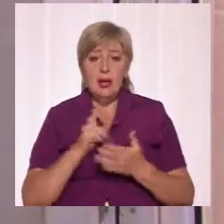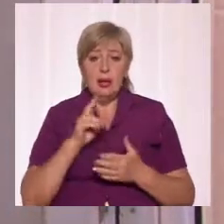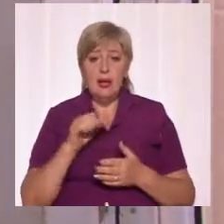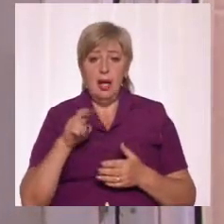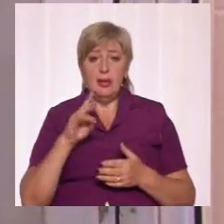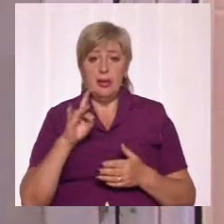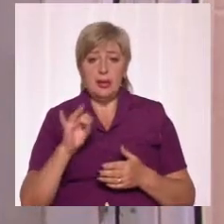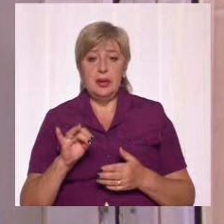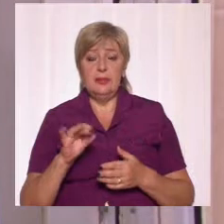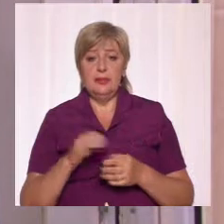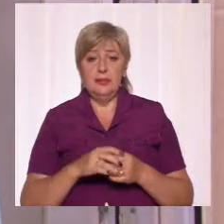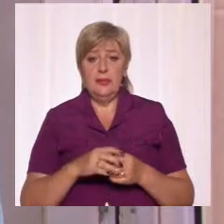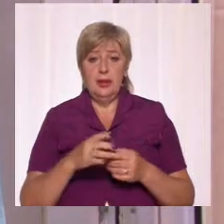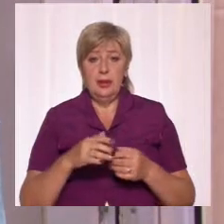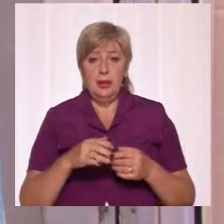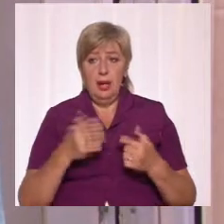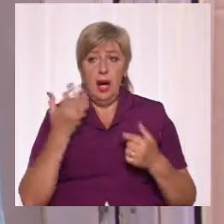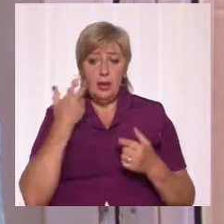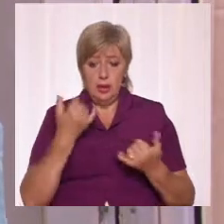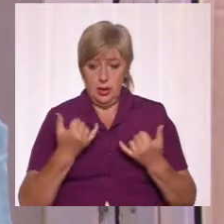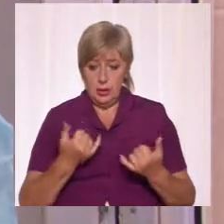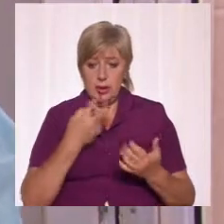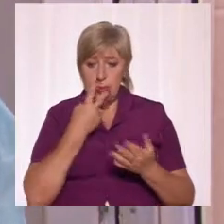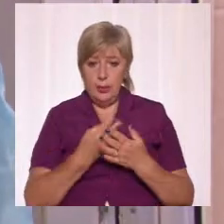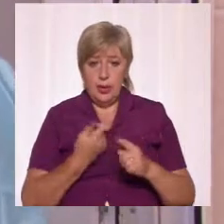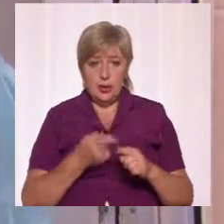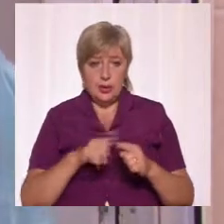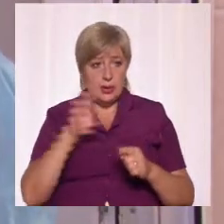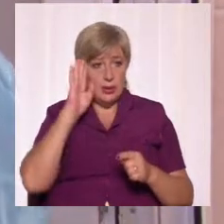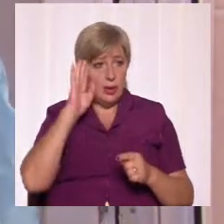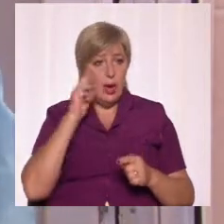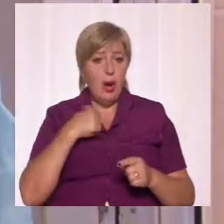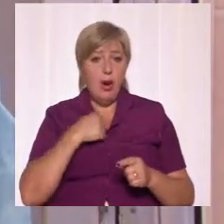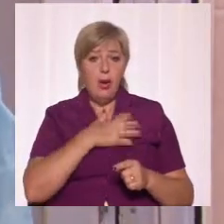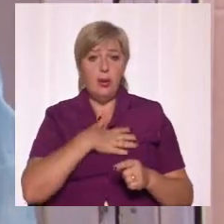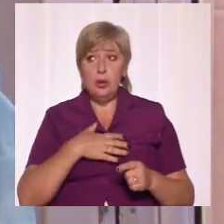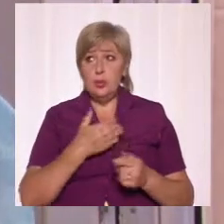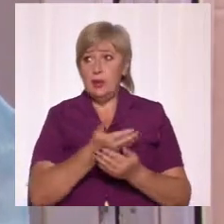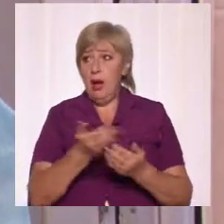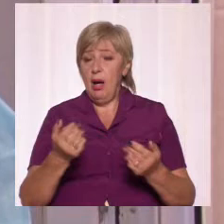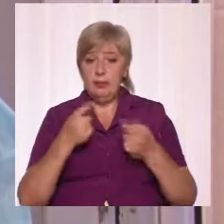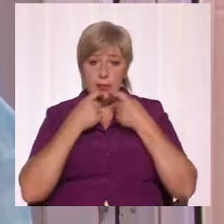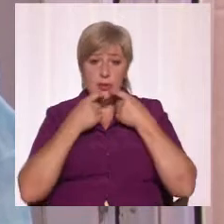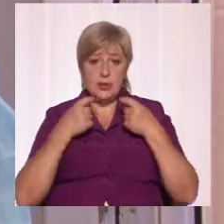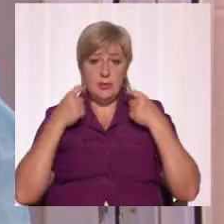це... А зараз, коли побачила цих хлопців, вони посміхаються.